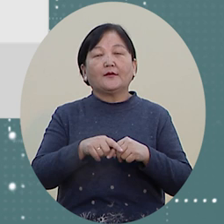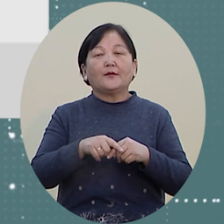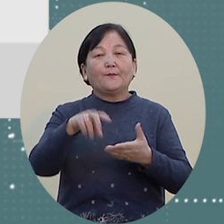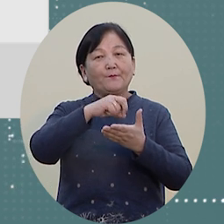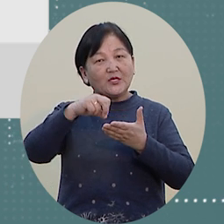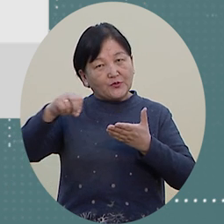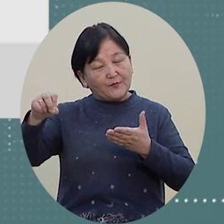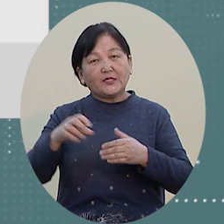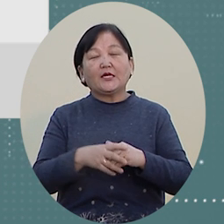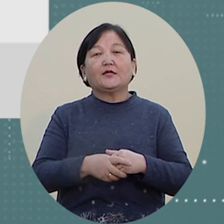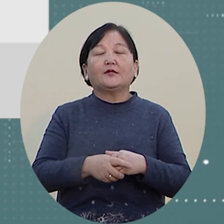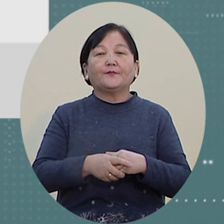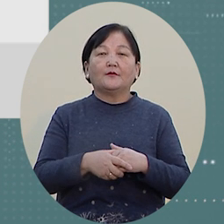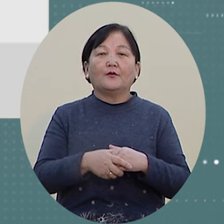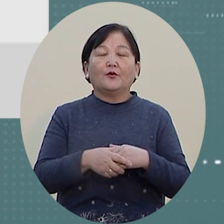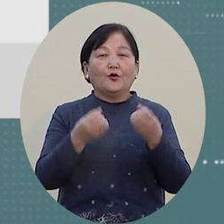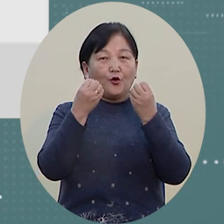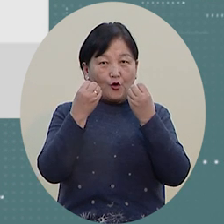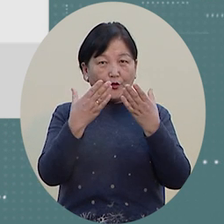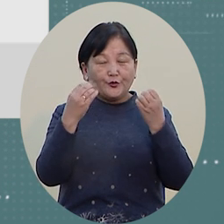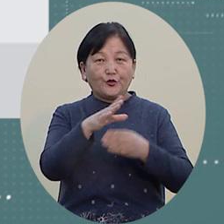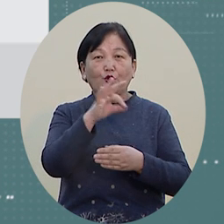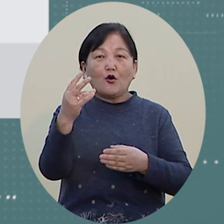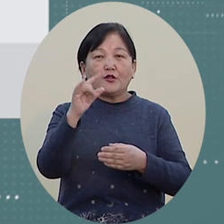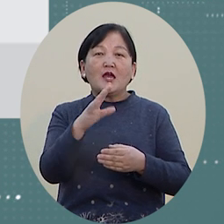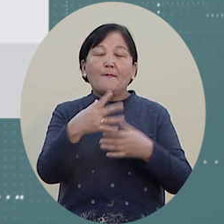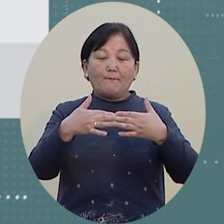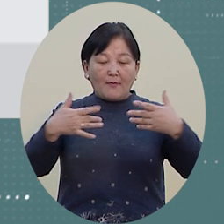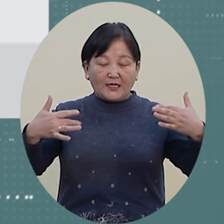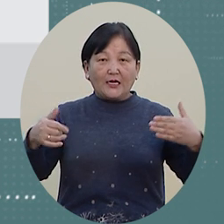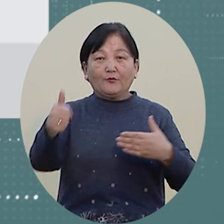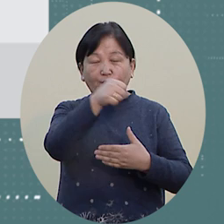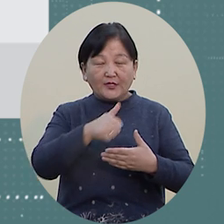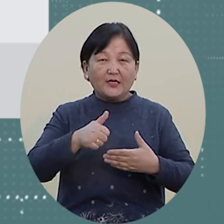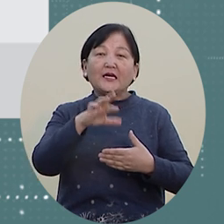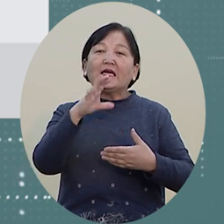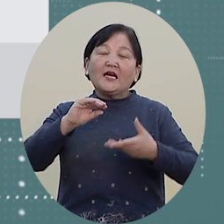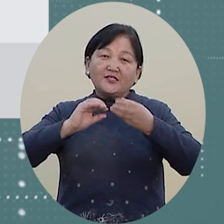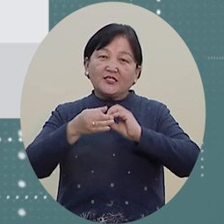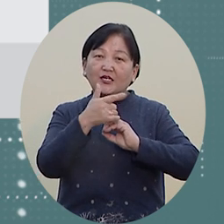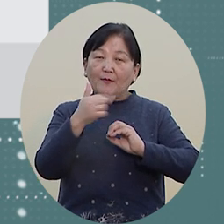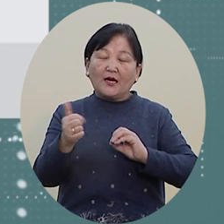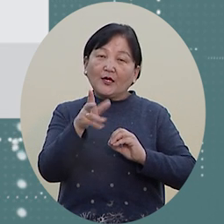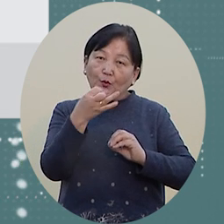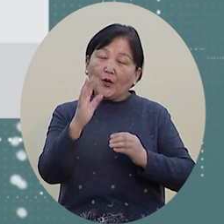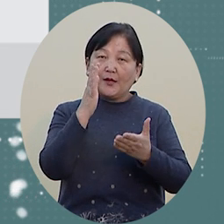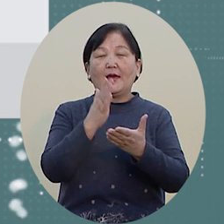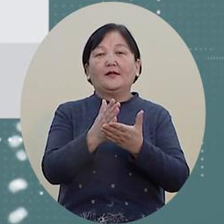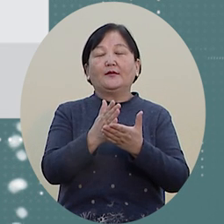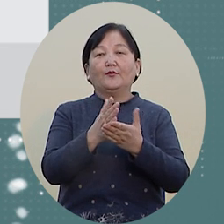бичвэр мэдээлэл олон тооны баримтчгуудыг хэрхэн яаж үсгэж байгаа тухай. За тэгээд